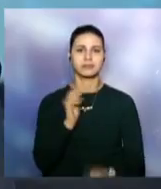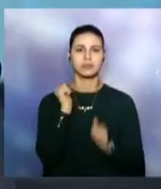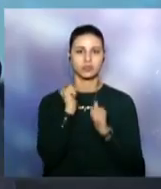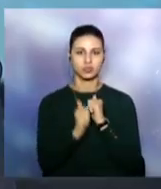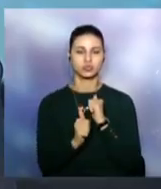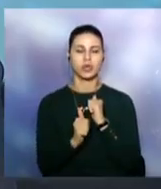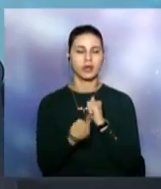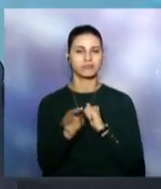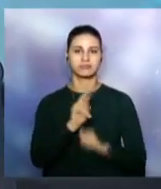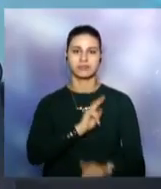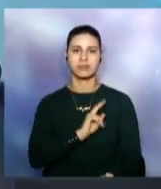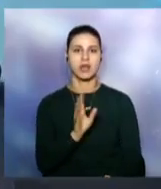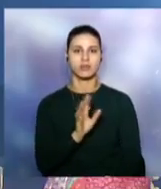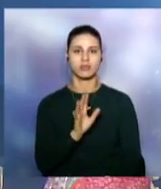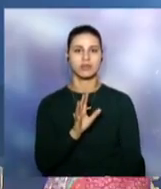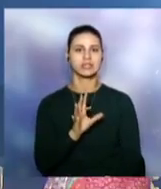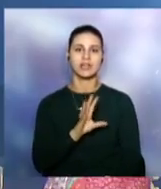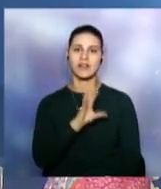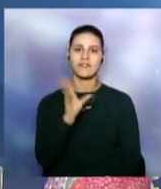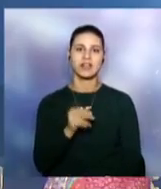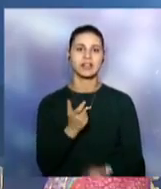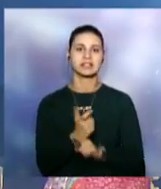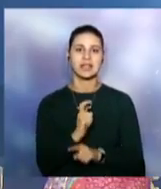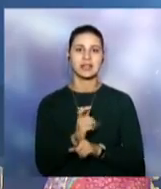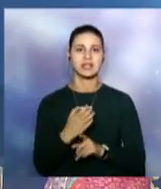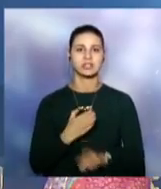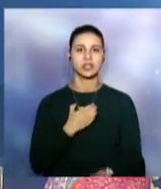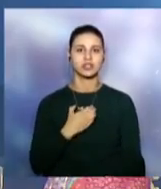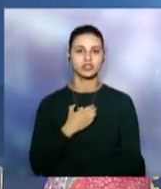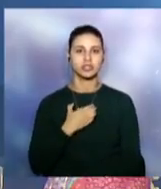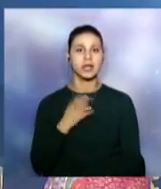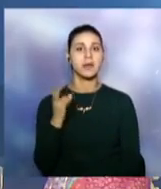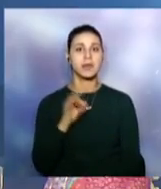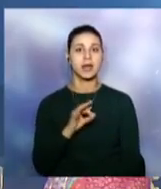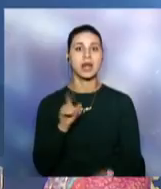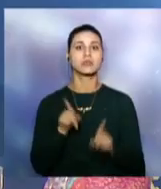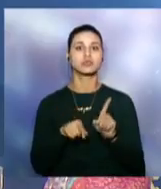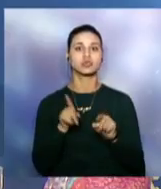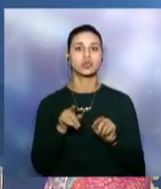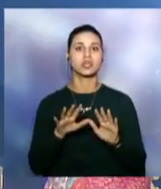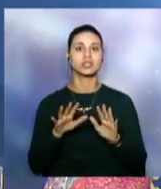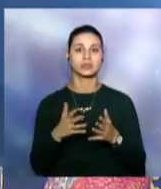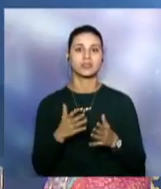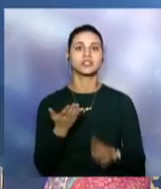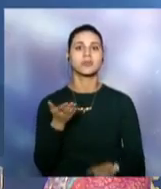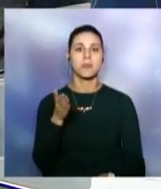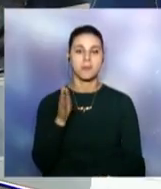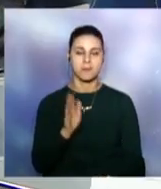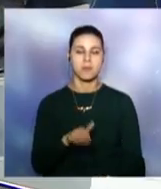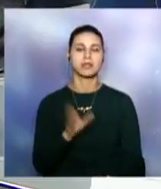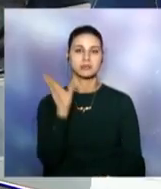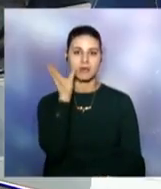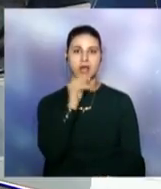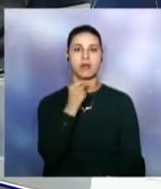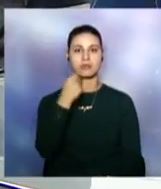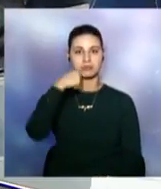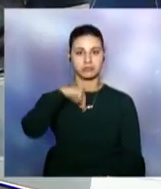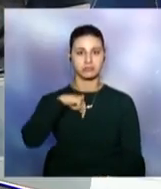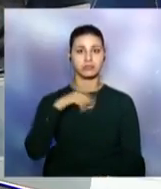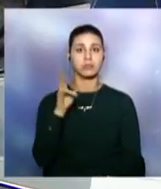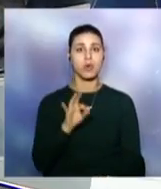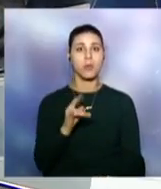ხოლმე. როგორც წესი, ყველა ძალიან განიცდის, მაგრამ ზოგიერთ შემთხვევაში მაინც წარმატებით ახერხებს ამის